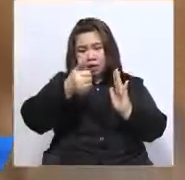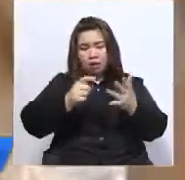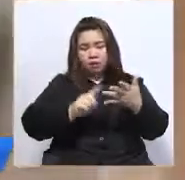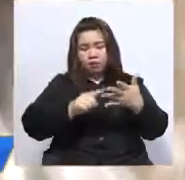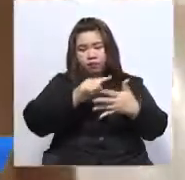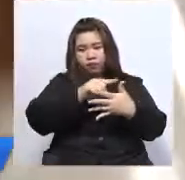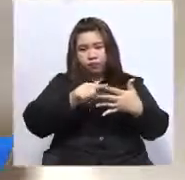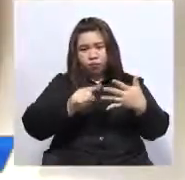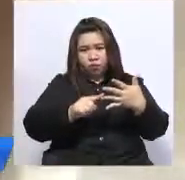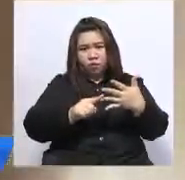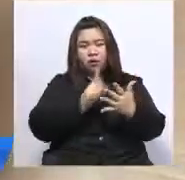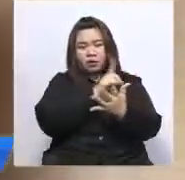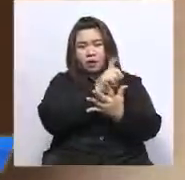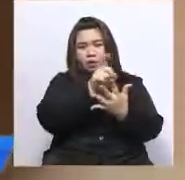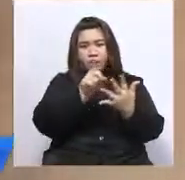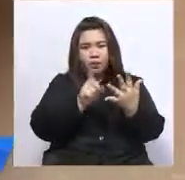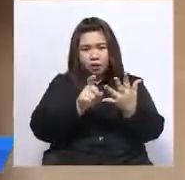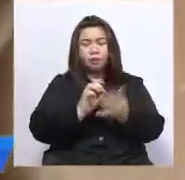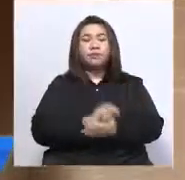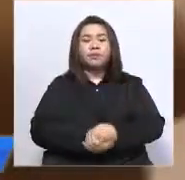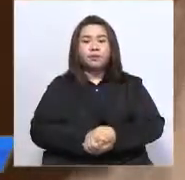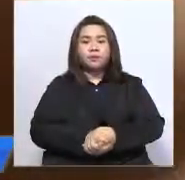ค่ะอยู่ระหว่างการสอบปากคำค่ะ